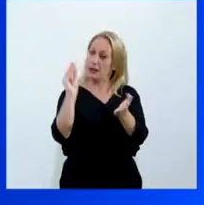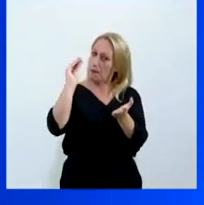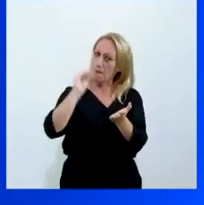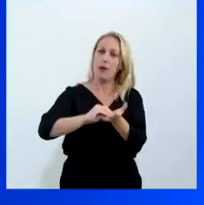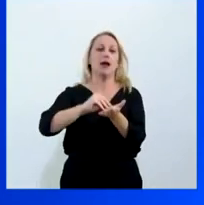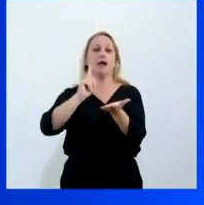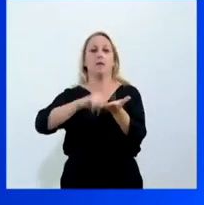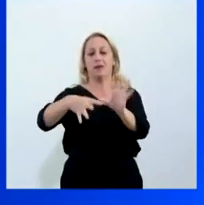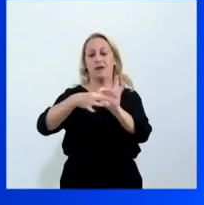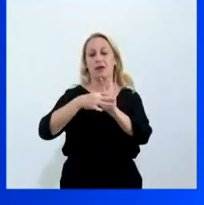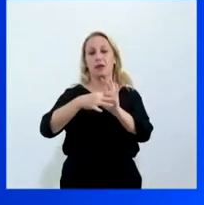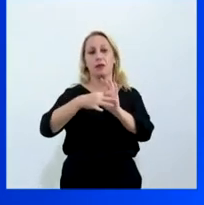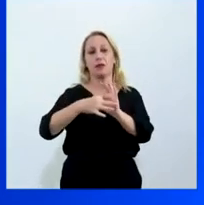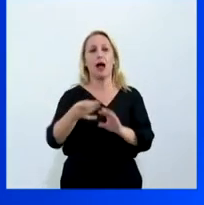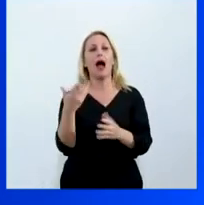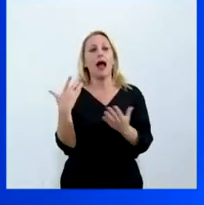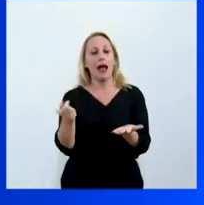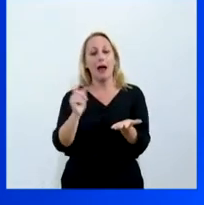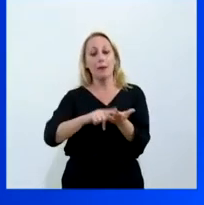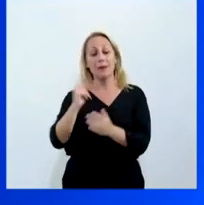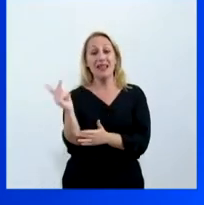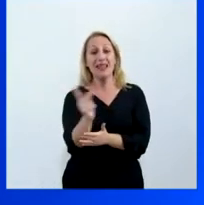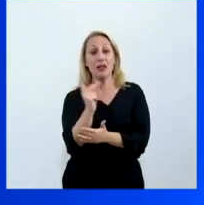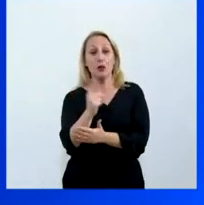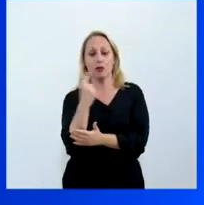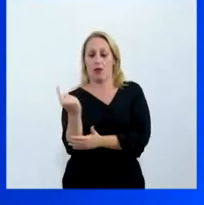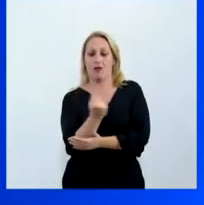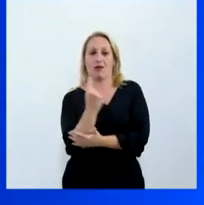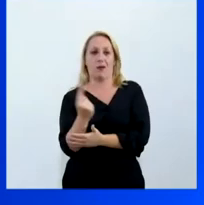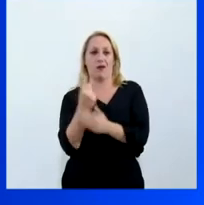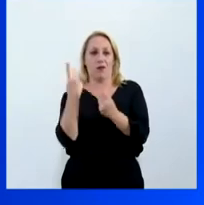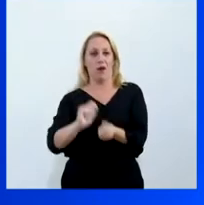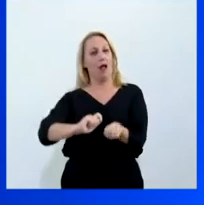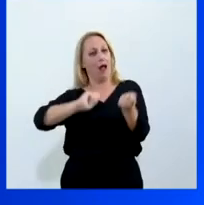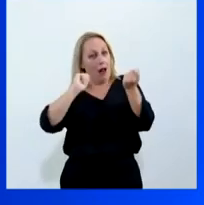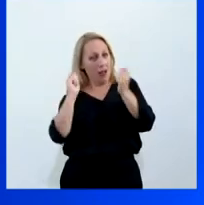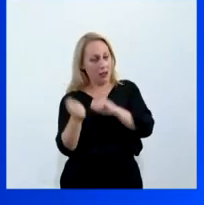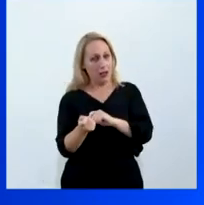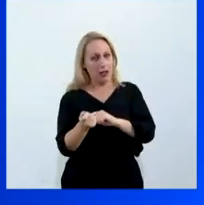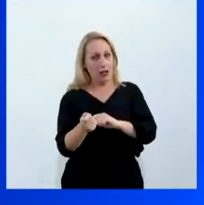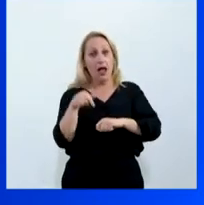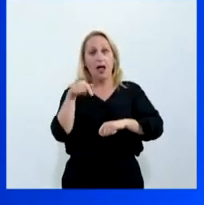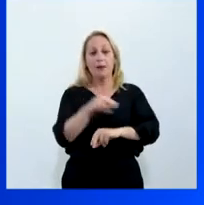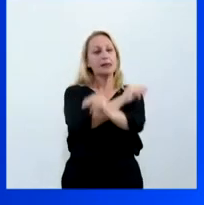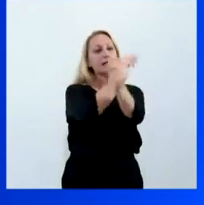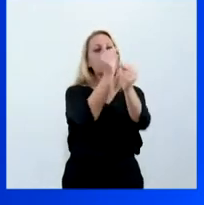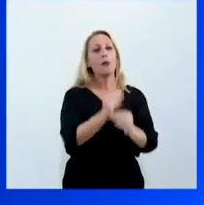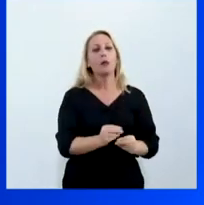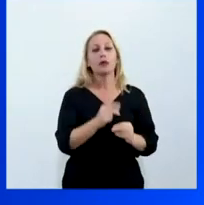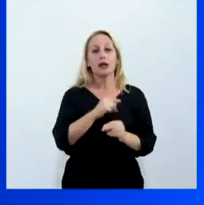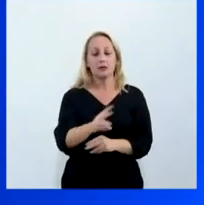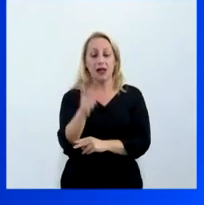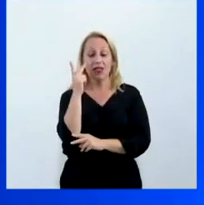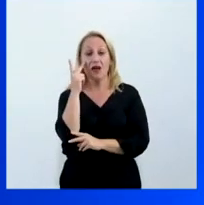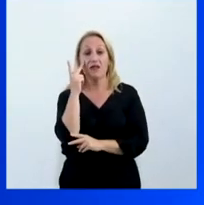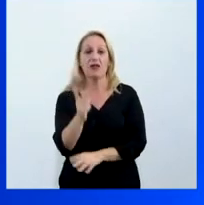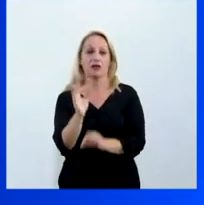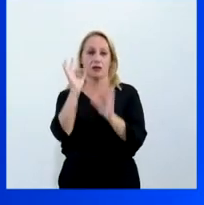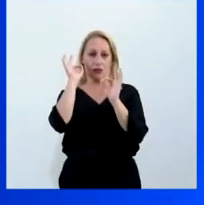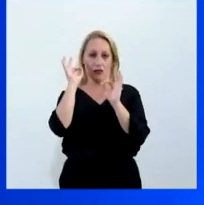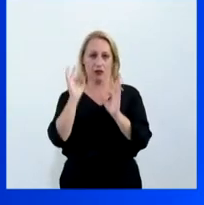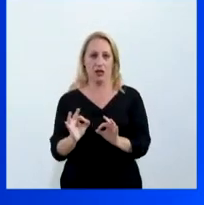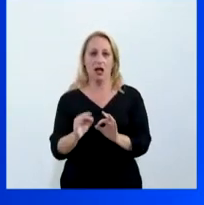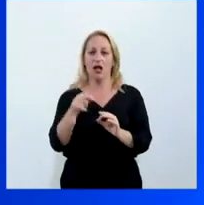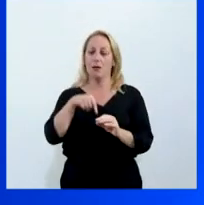αλλαγές συμπεριφορών σε επίπεδο κοινωνίας. Τα αποτελέσματα θα είναι μετρήσιμα, θα στηρίξουν τον κρατικό προϋπολογισμό, θα